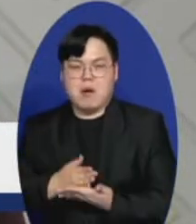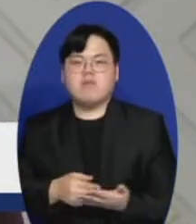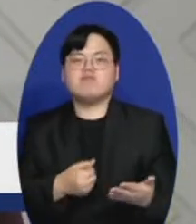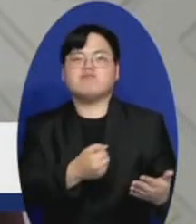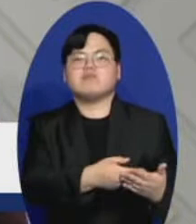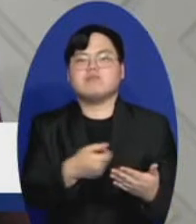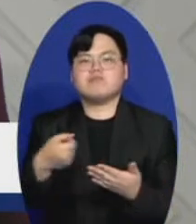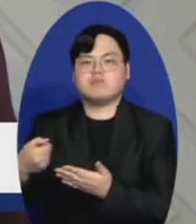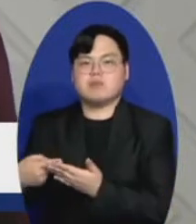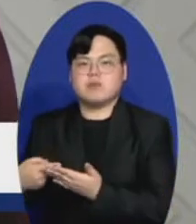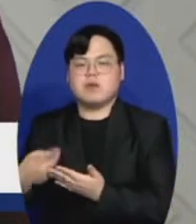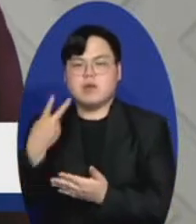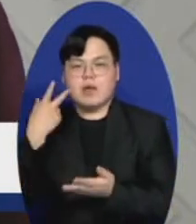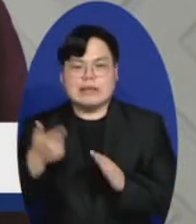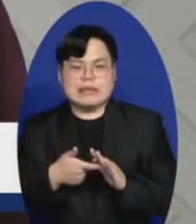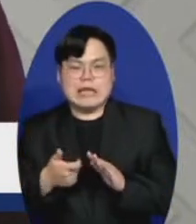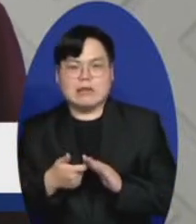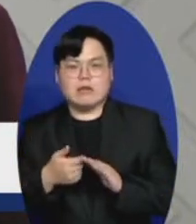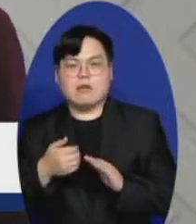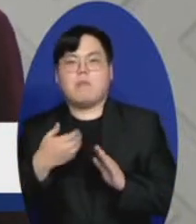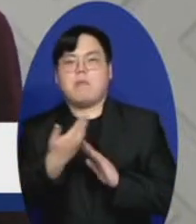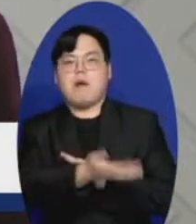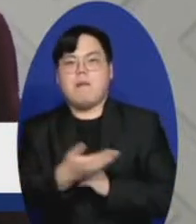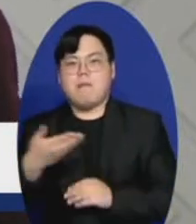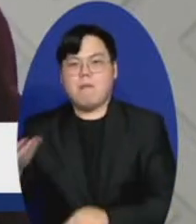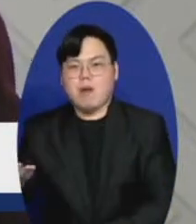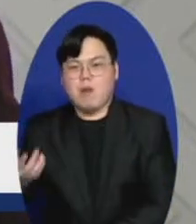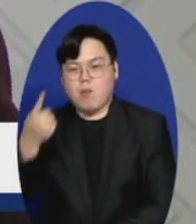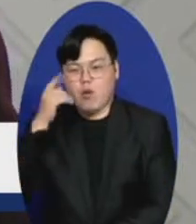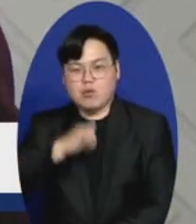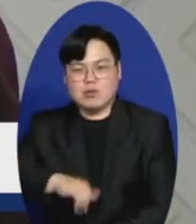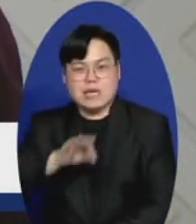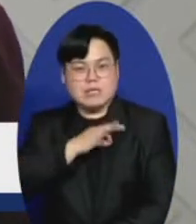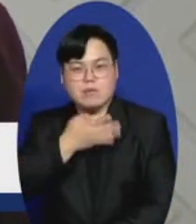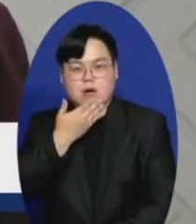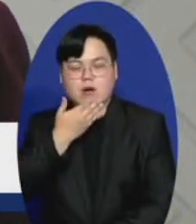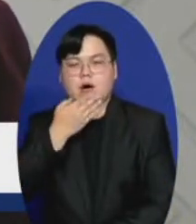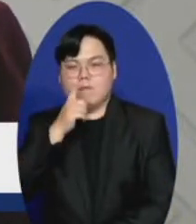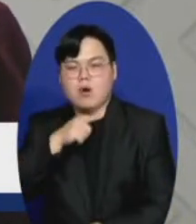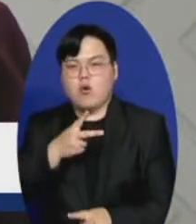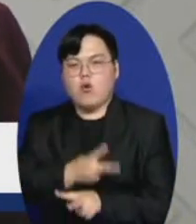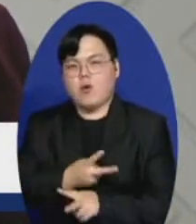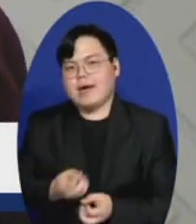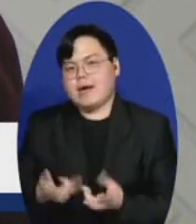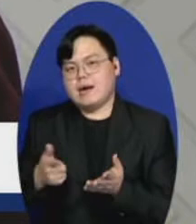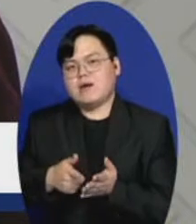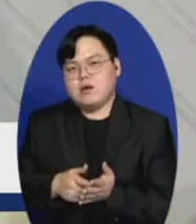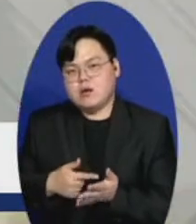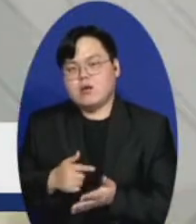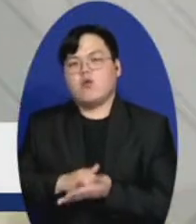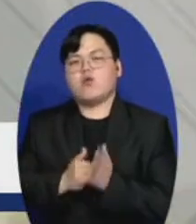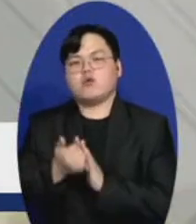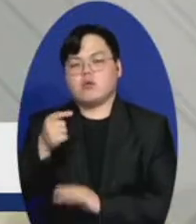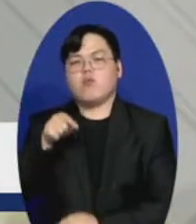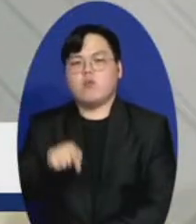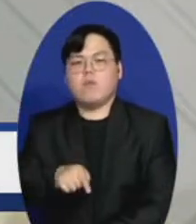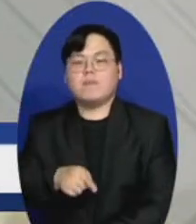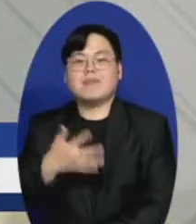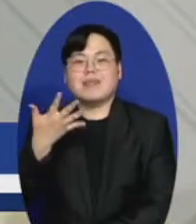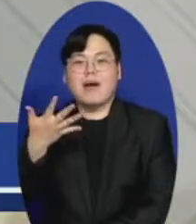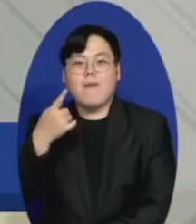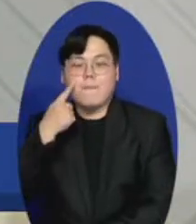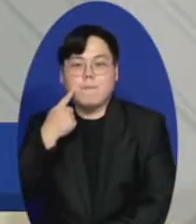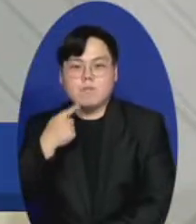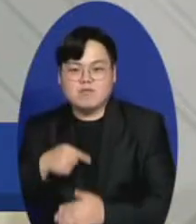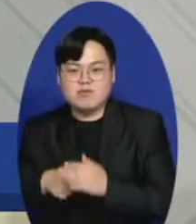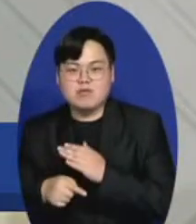тэнд татварууд нь ороод байдаг. Тэгэхээр бид бол бас энэ хууль эрх зүйн орчныг бүрдүүлж өгч чиглэлээр бас ингээд ажиллаж байгаа. Таван эмэгтэй